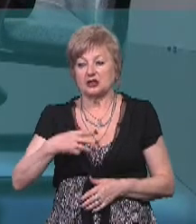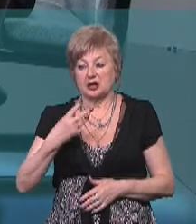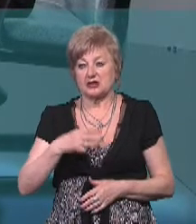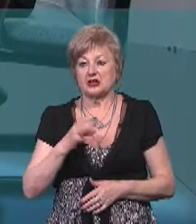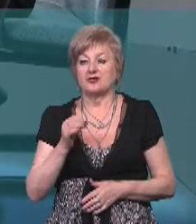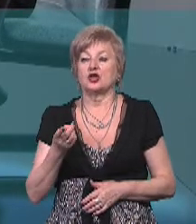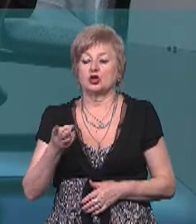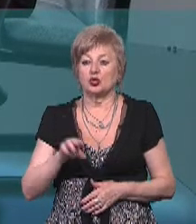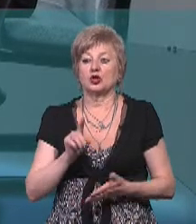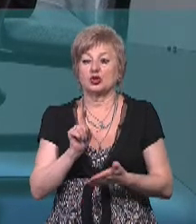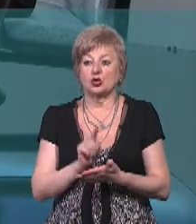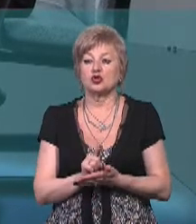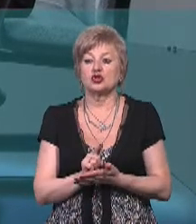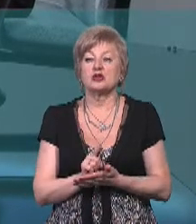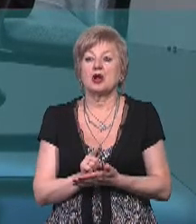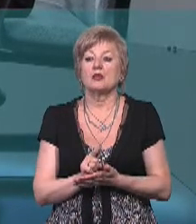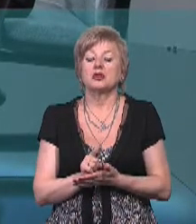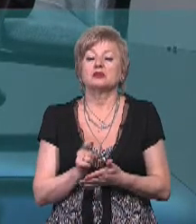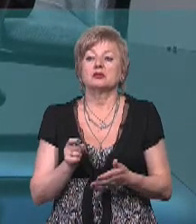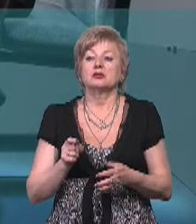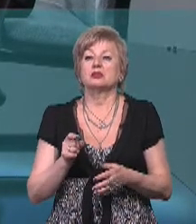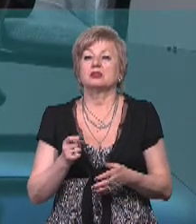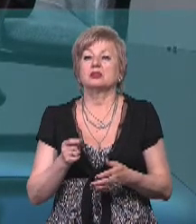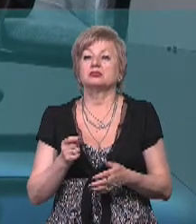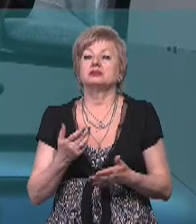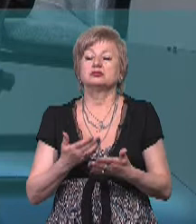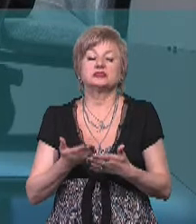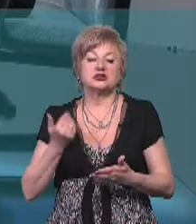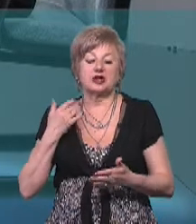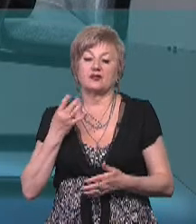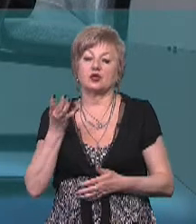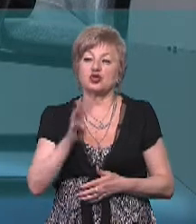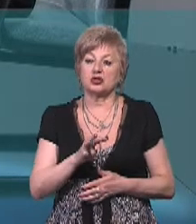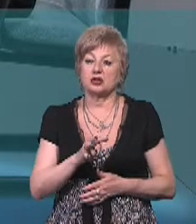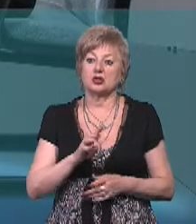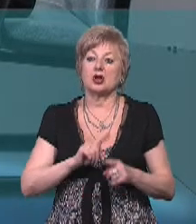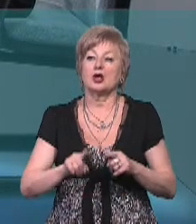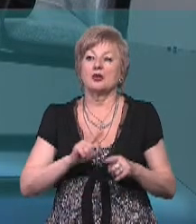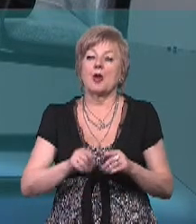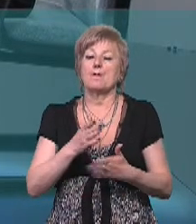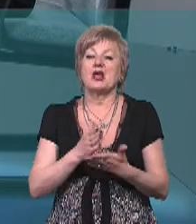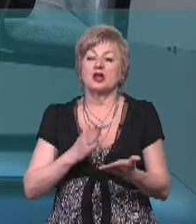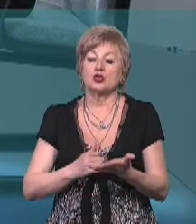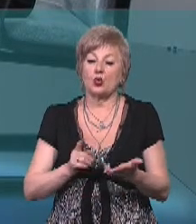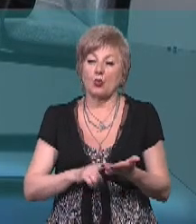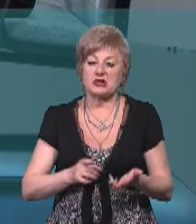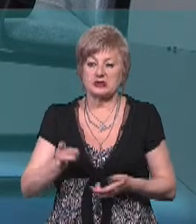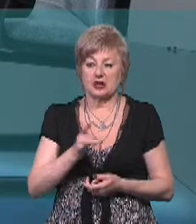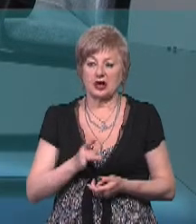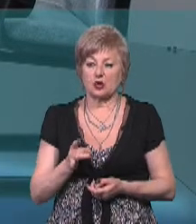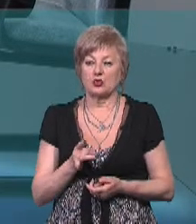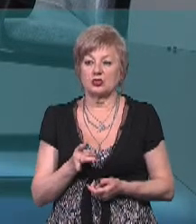Так, 30 червня. І ще ряд громад, які утворилися нещодавно. Прискорився Мелітопольський район, там